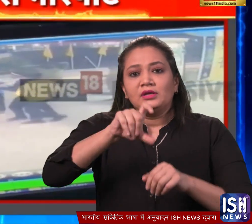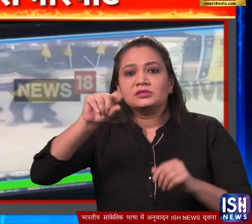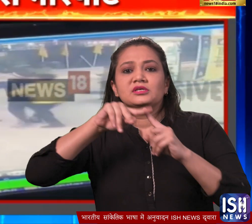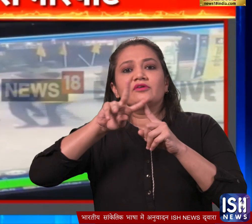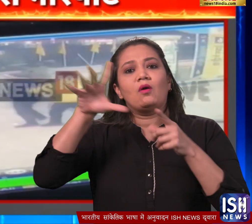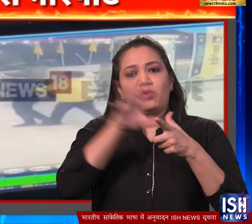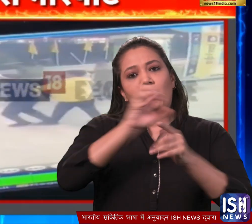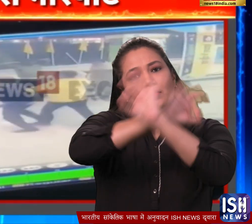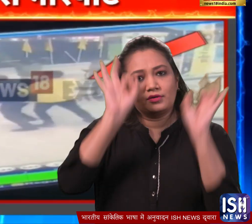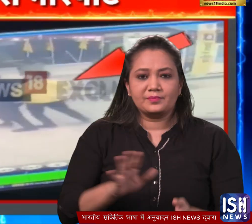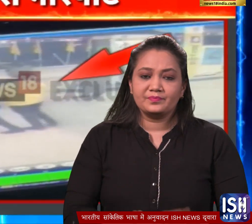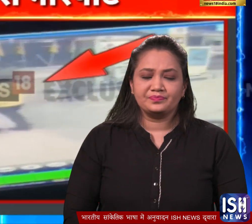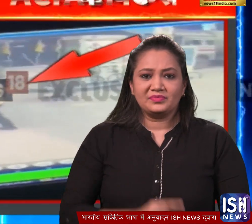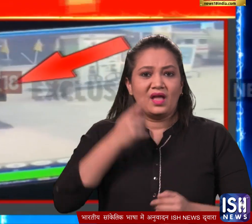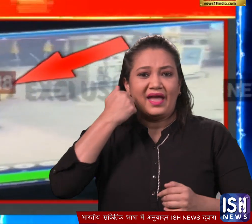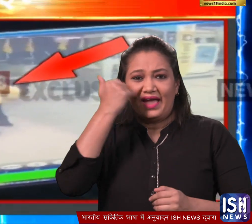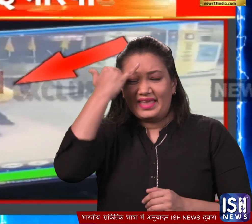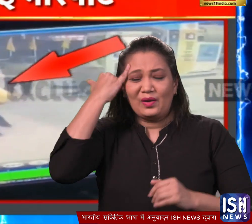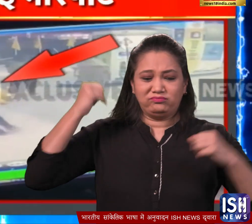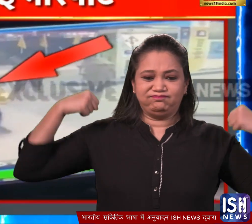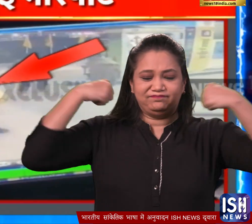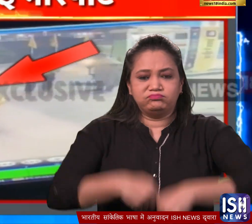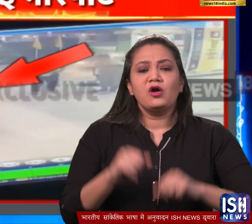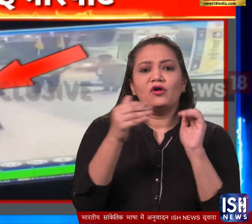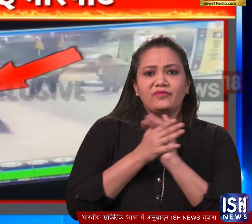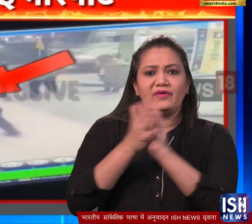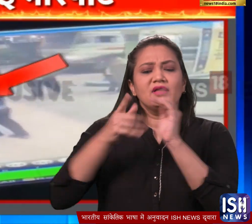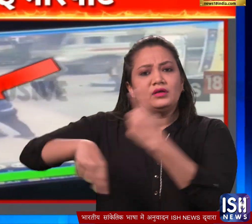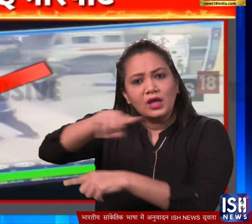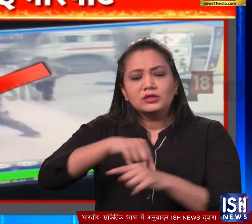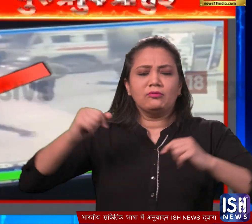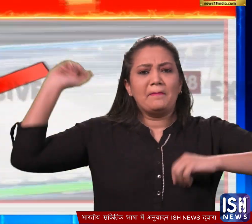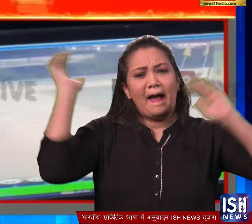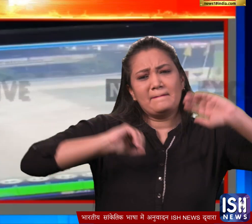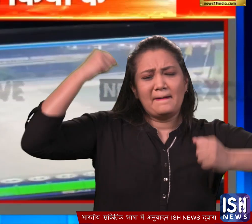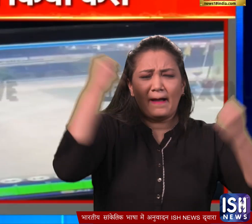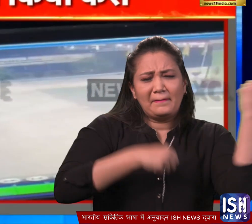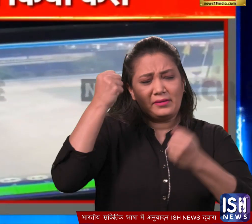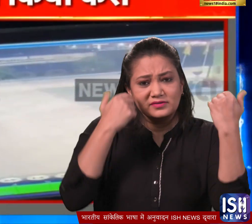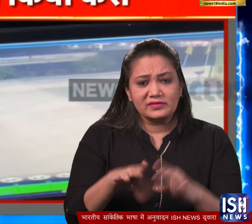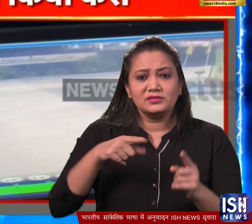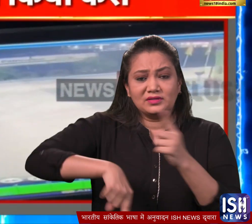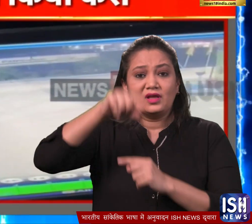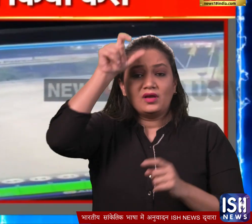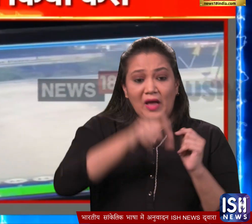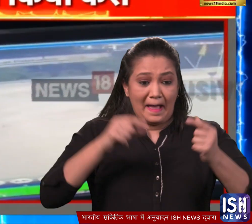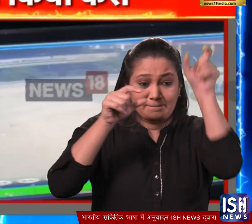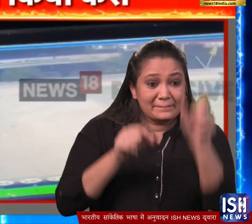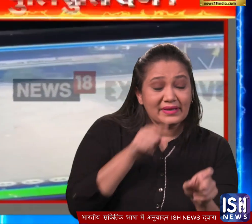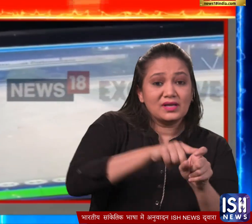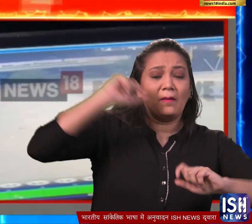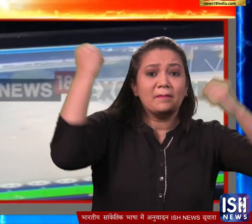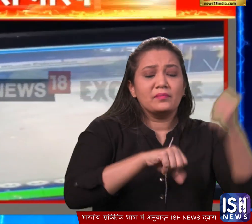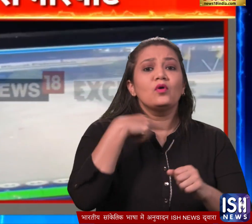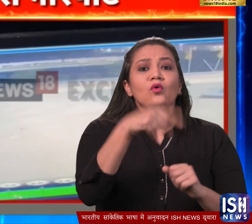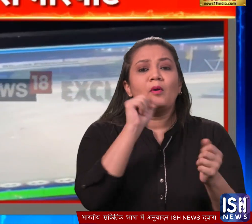जिसकी सीसीटीवी फुटेज भी सामने आई, जिसमें पीली जैकेट पहना एक शख्स और उसके साथी मारपीट करते दिखे। दावा किया गया कि वीडियो में दिख रहे जिस शख्स से